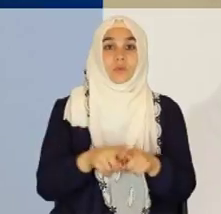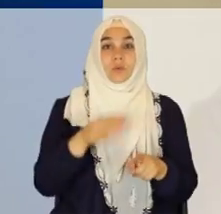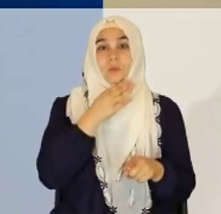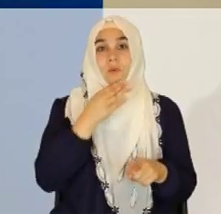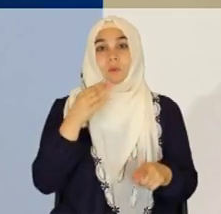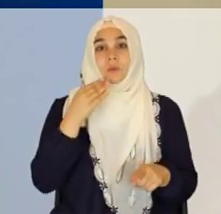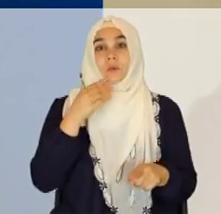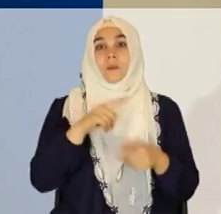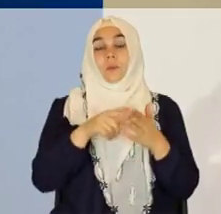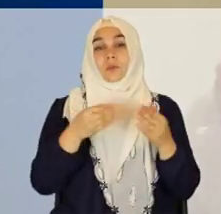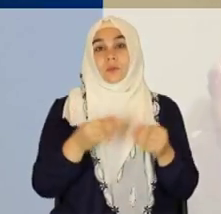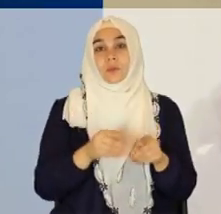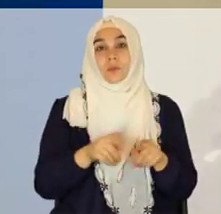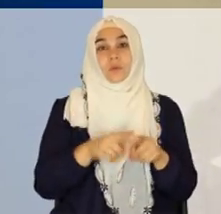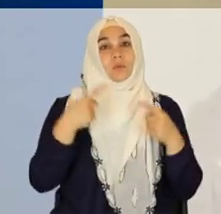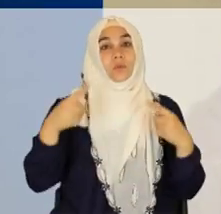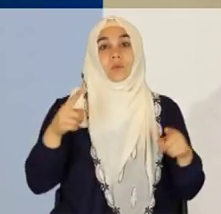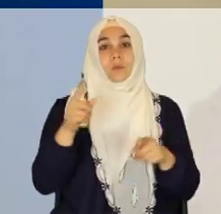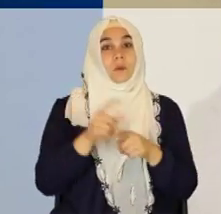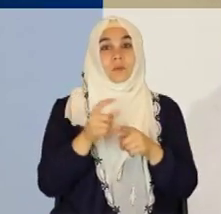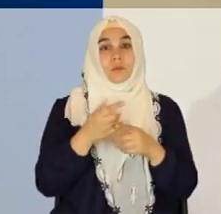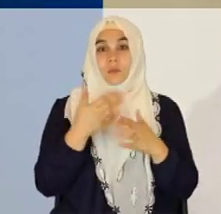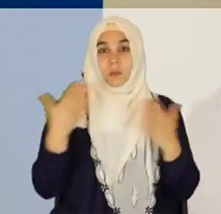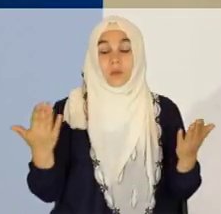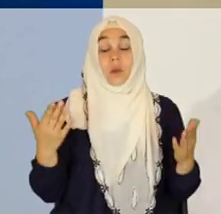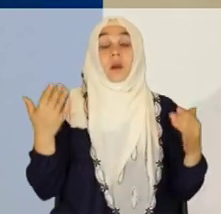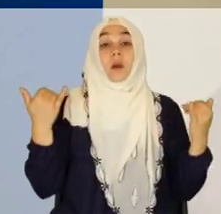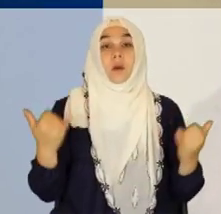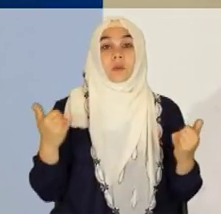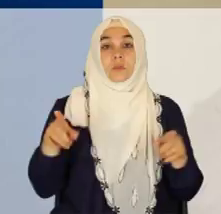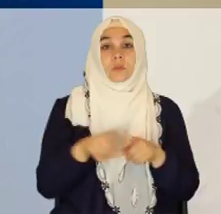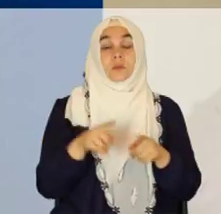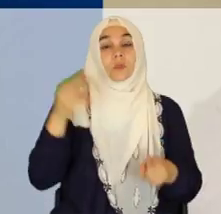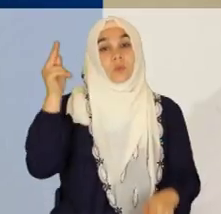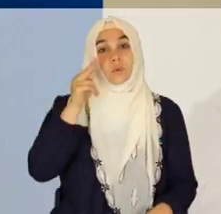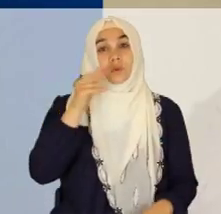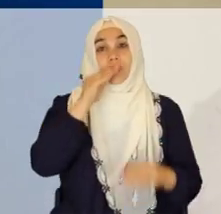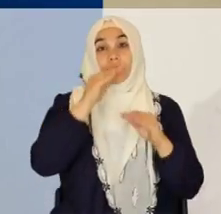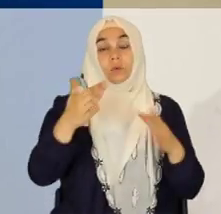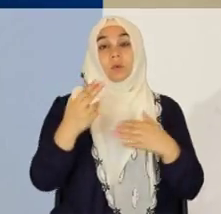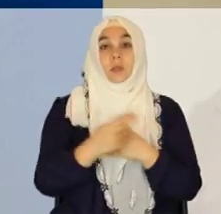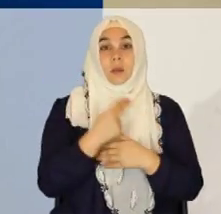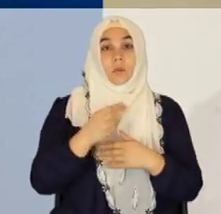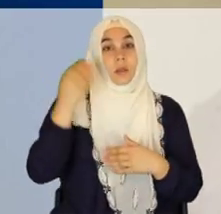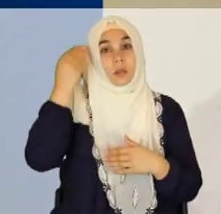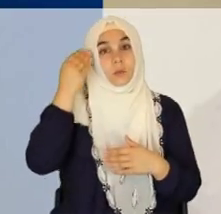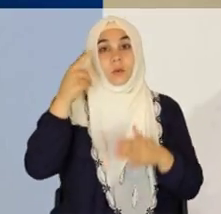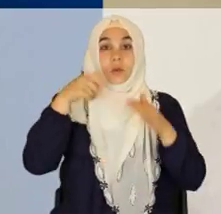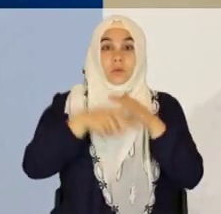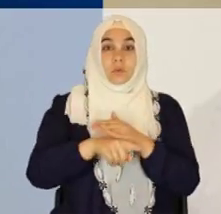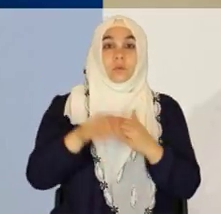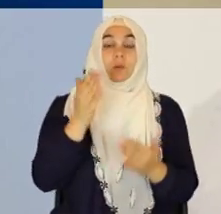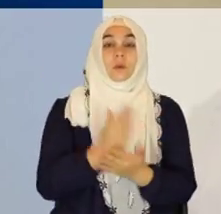narsalar. Undan nariga o'tganimiz yo'q. Lekin hozir biz o'rganayotgan ruhiy tarbiya ilmi chuqur